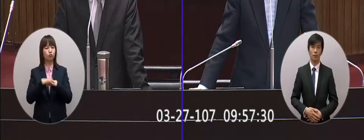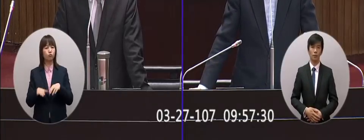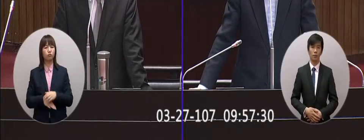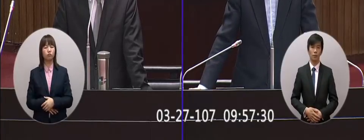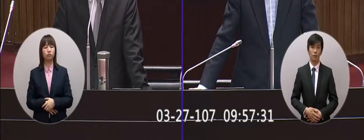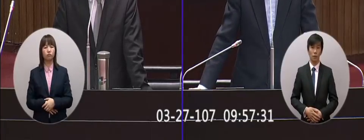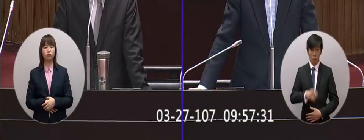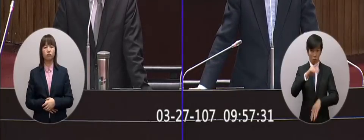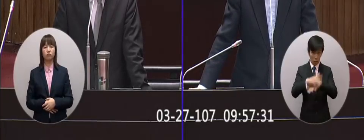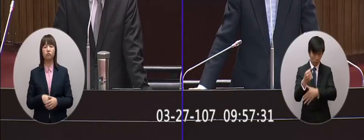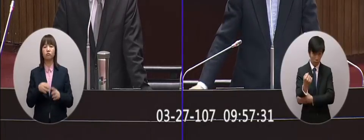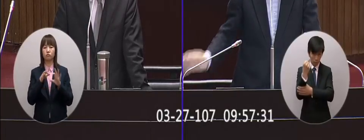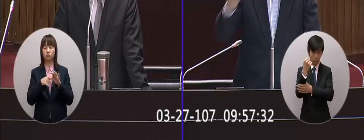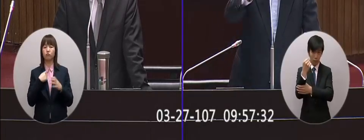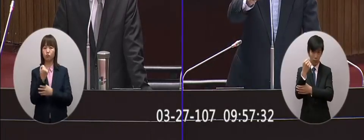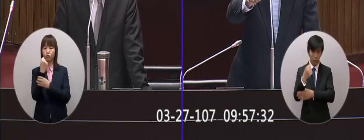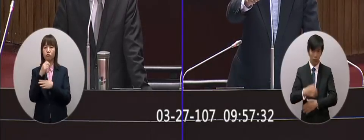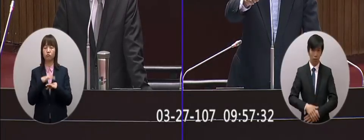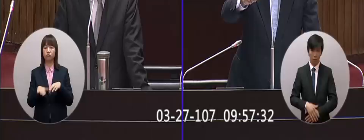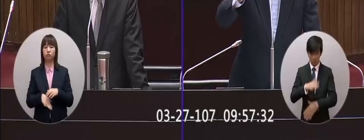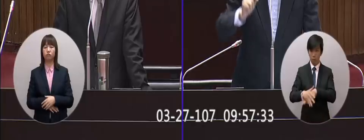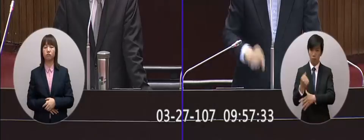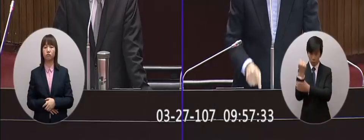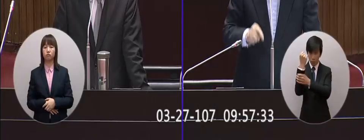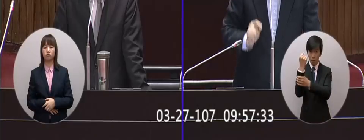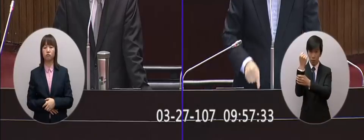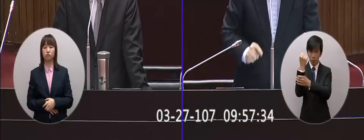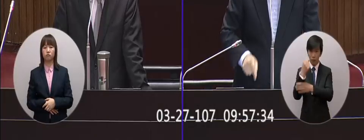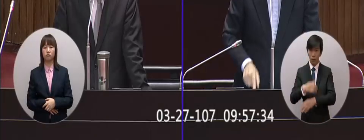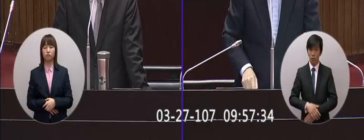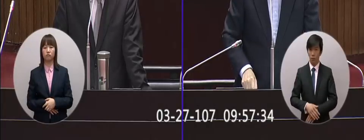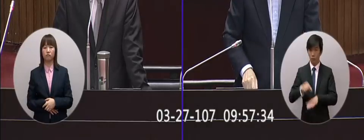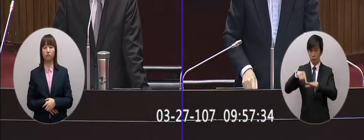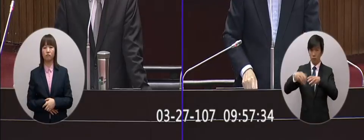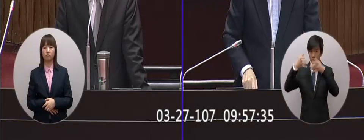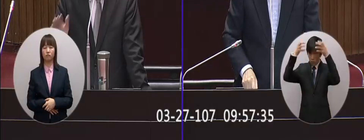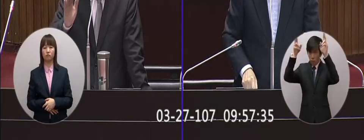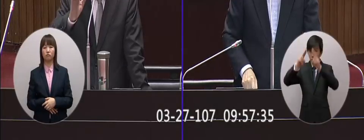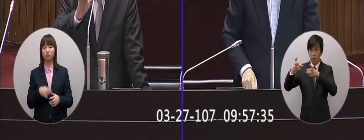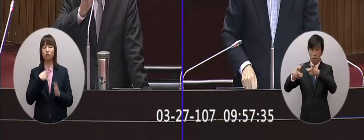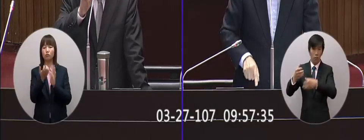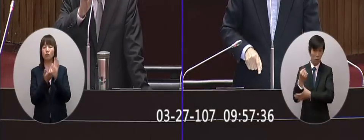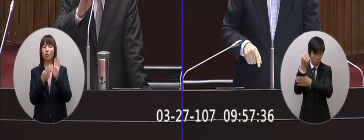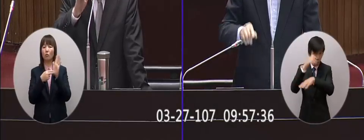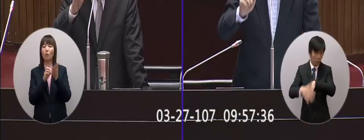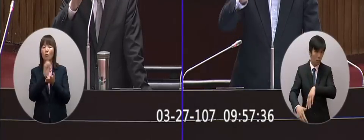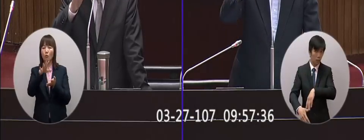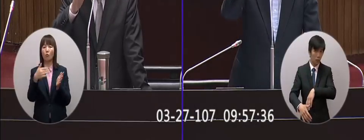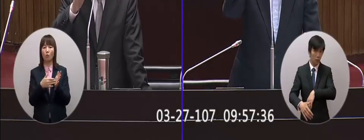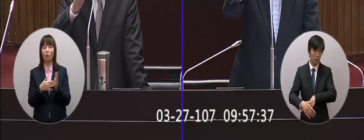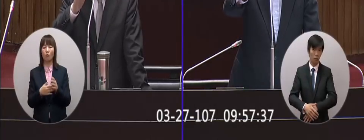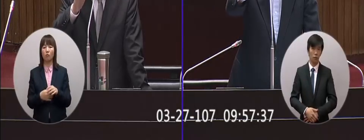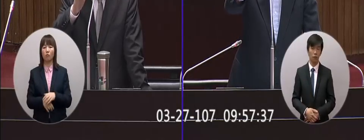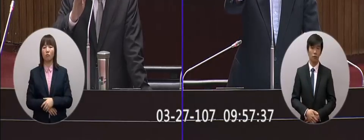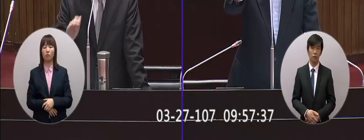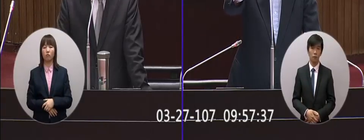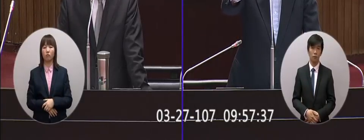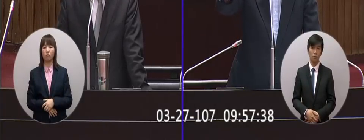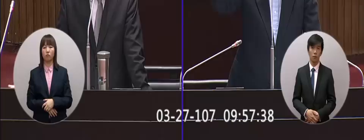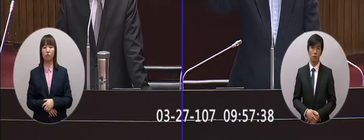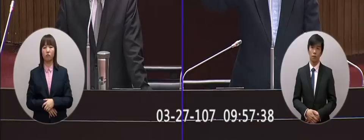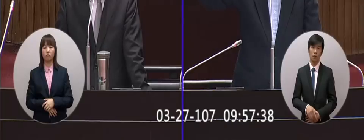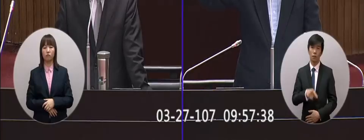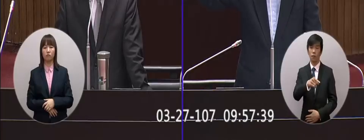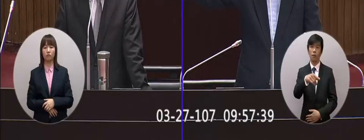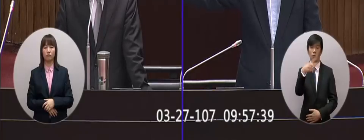我好，你会支持？ 对，所以我会 支持。你会支持？ 对， 你会支持深澳电厂？ 因为我刚刚有跟你报告， 我跟你说，你我都不需